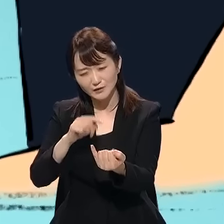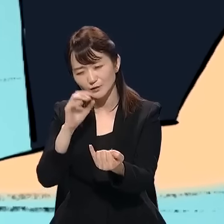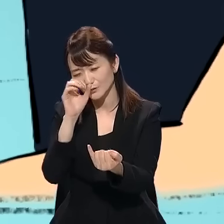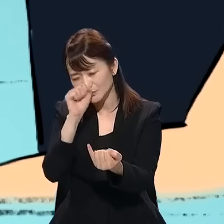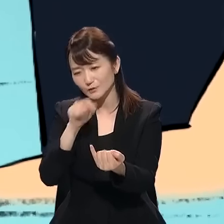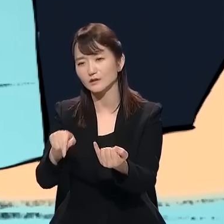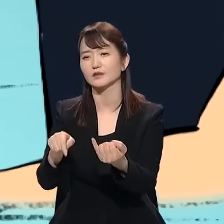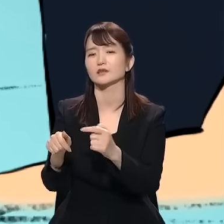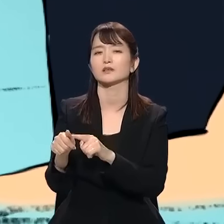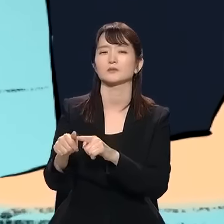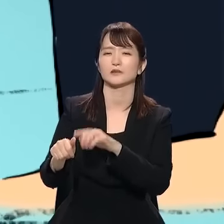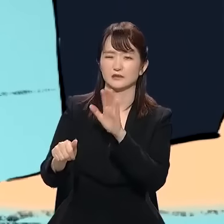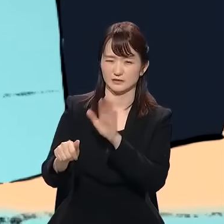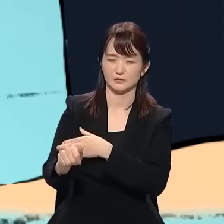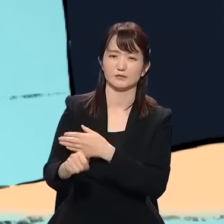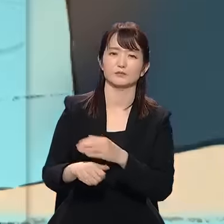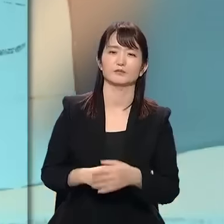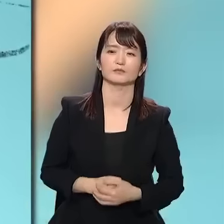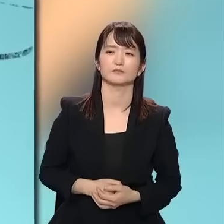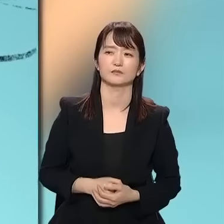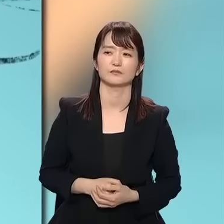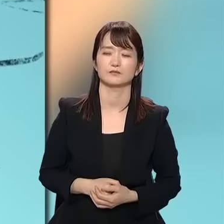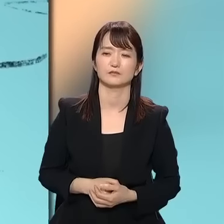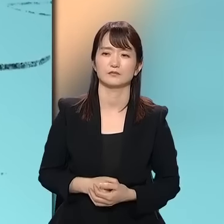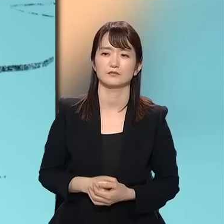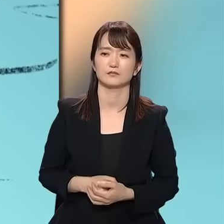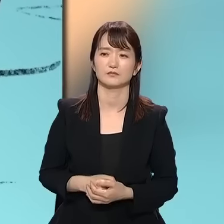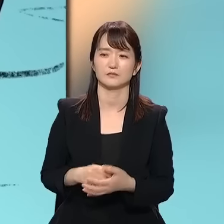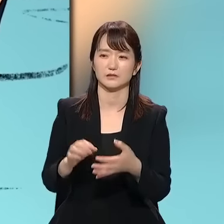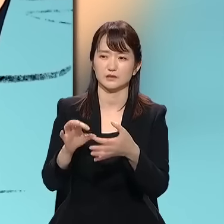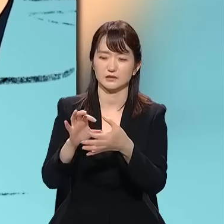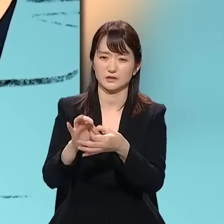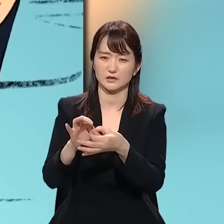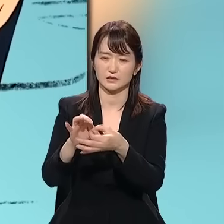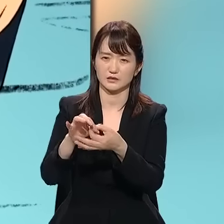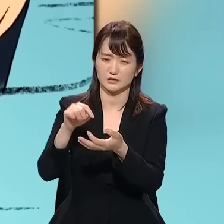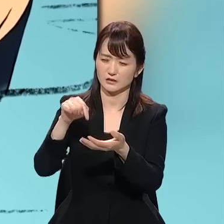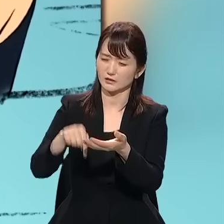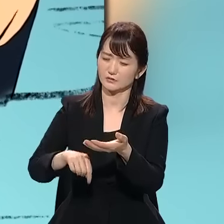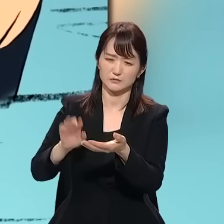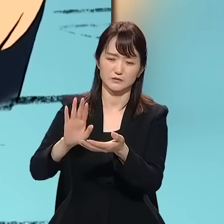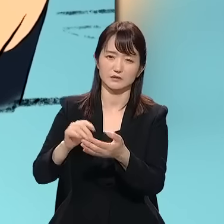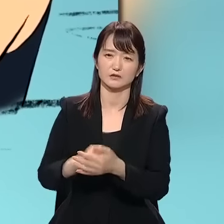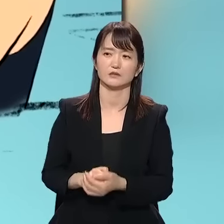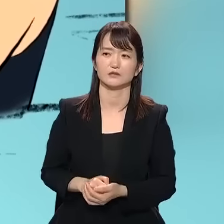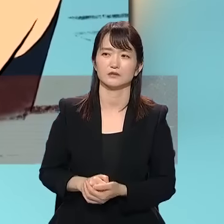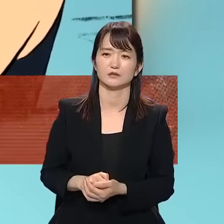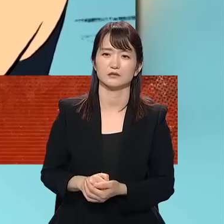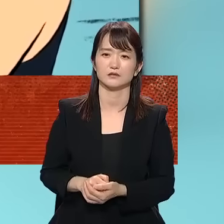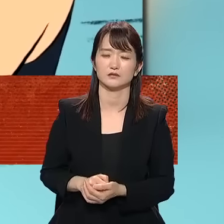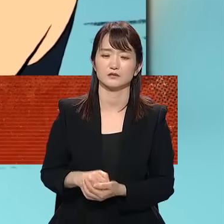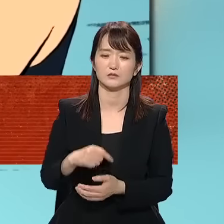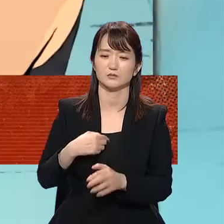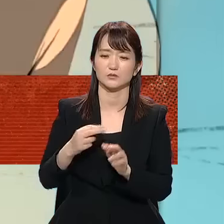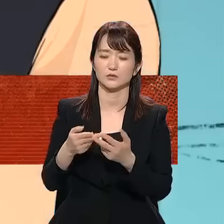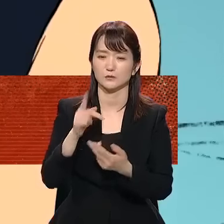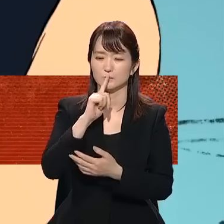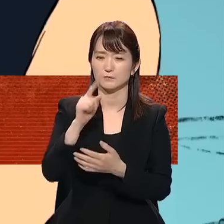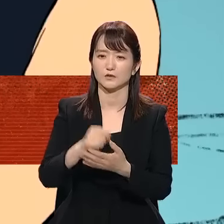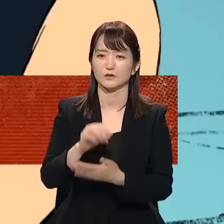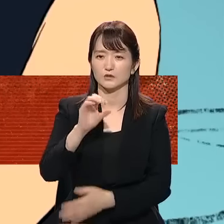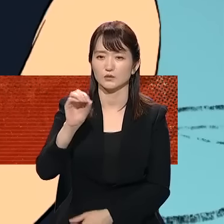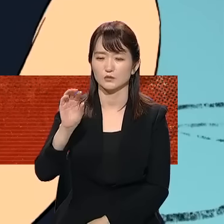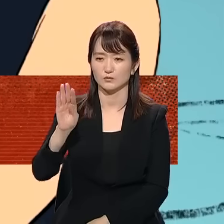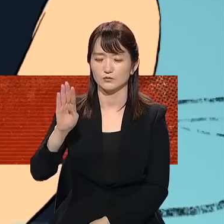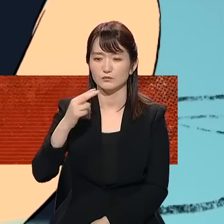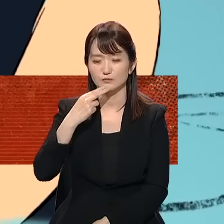잘못한 거죠 분명하게 그래서 깊은 관계라고까지 가진 않았지만 본인 말로는 뭐 가볍게 맥주도 환잔 하고 밥도 먹고 이런 정도